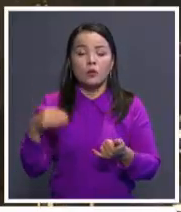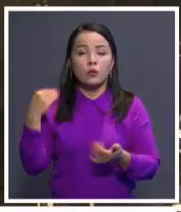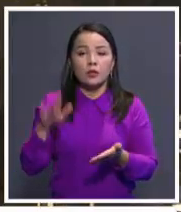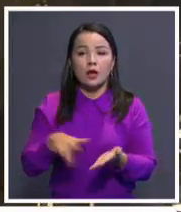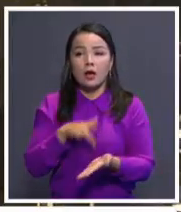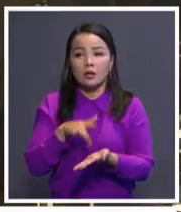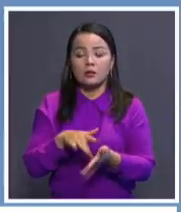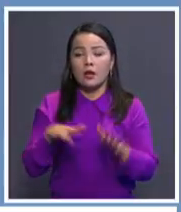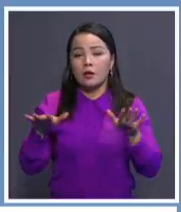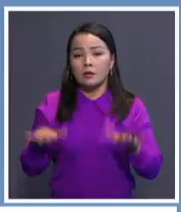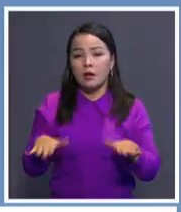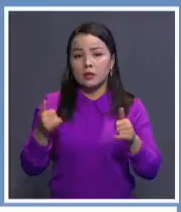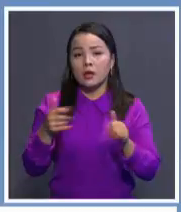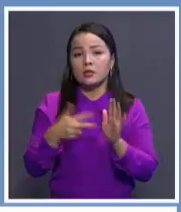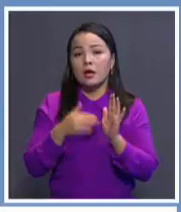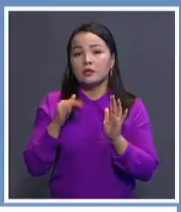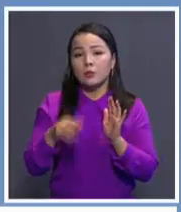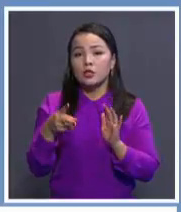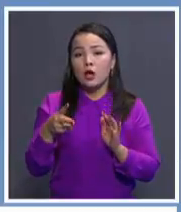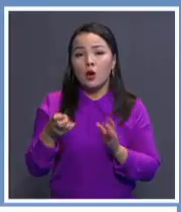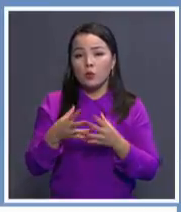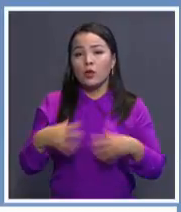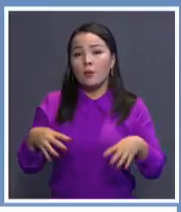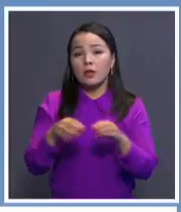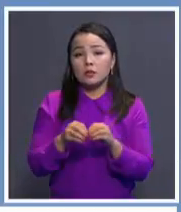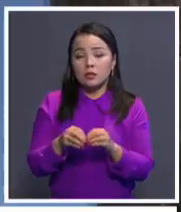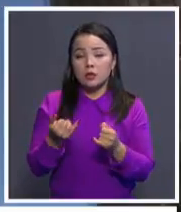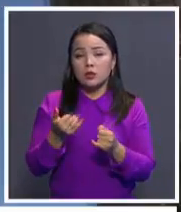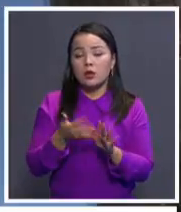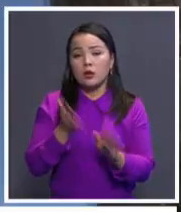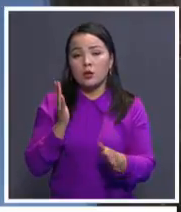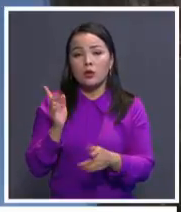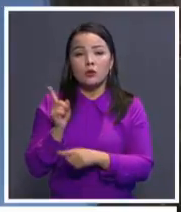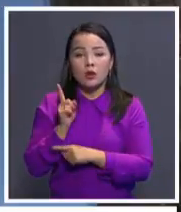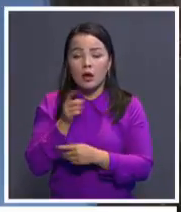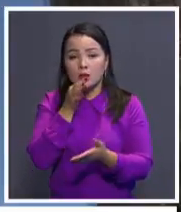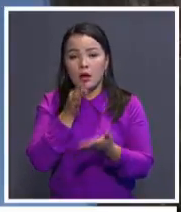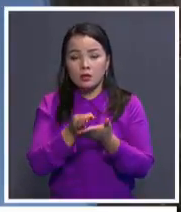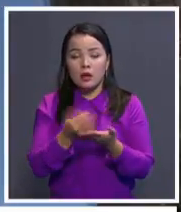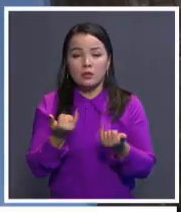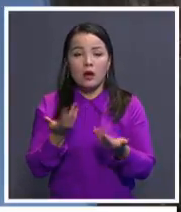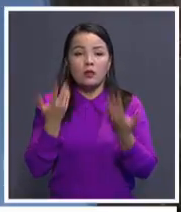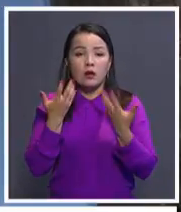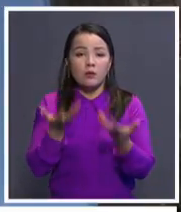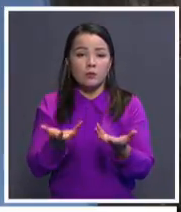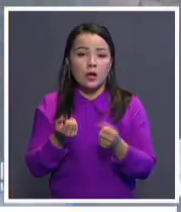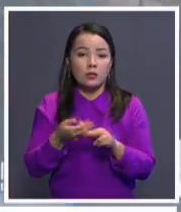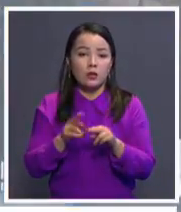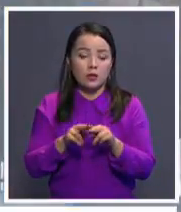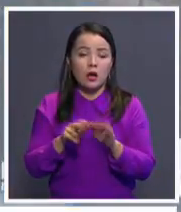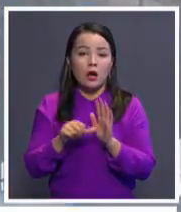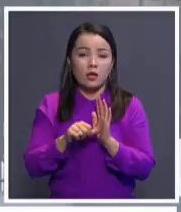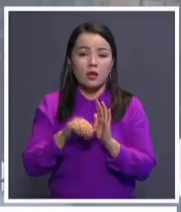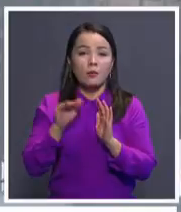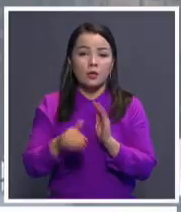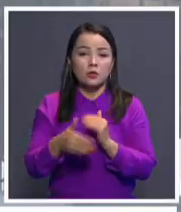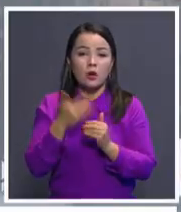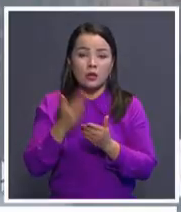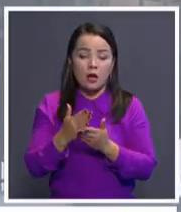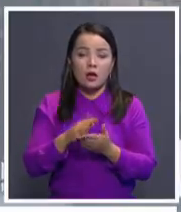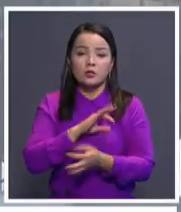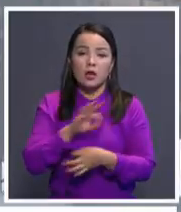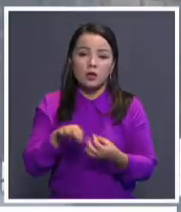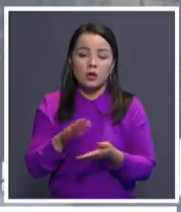бойынша 8200 отбасы тұрғын үй кезегінде тұр. Оның 6000-нан астамы тұрмыс жағдайы нашар жанұя мен жетім балалар.